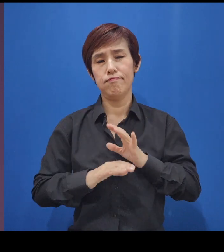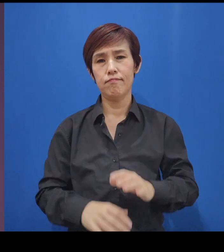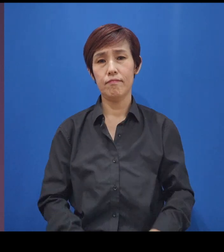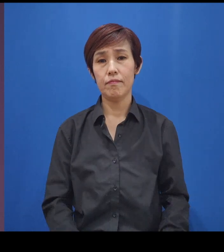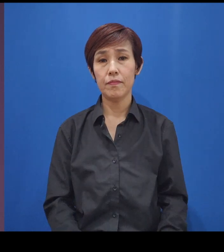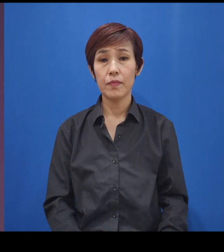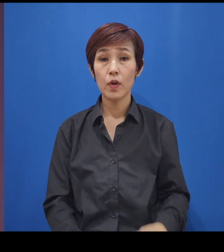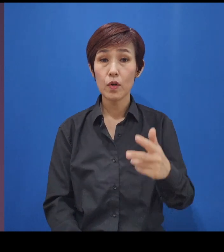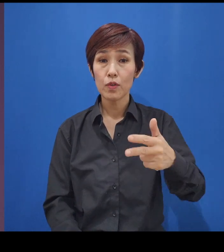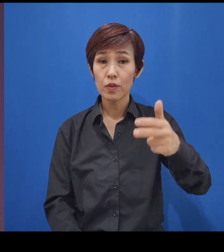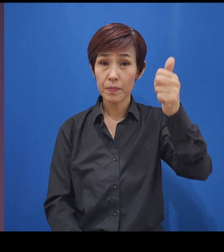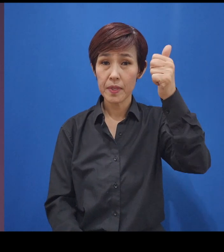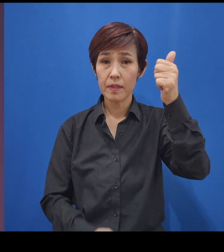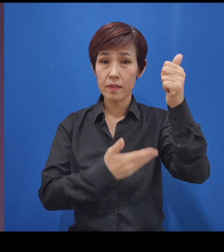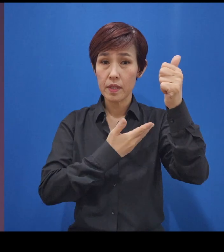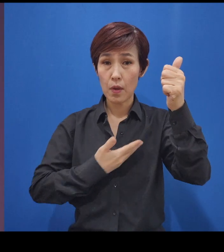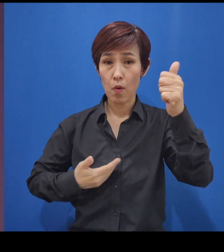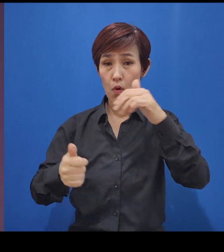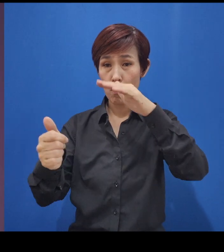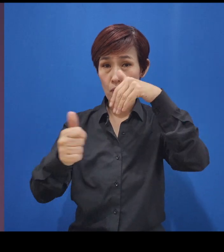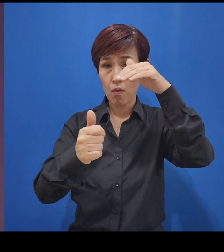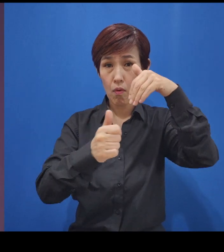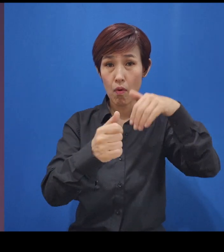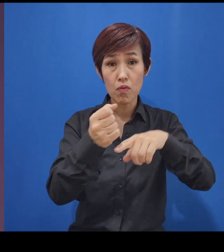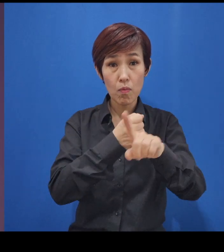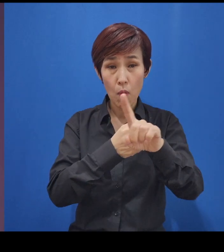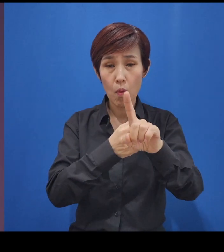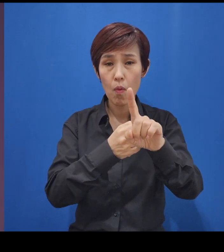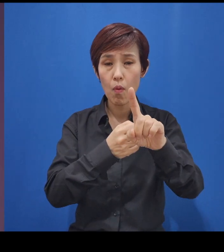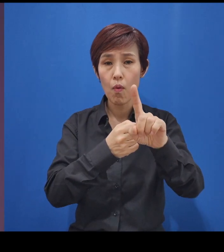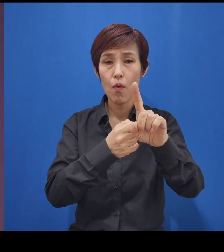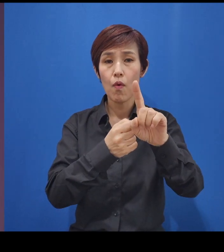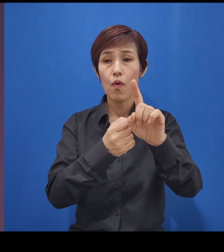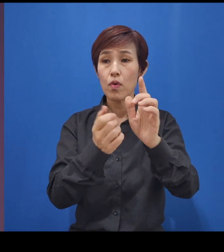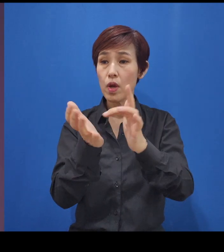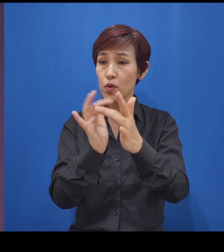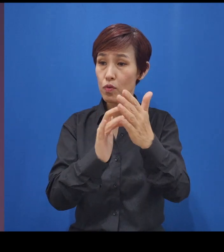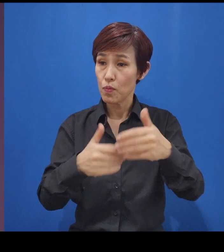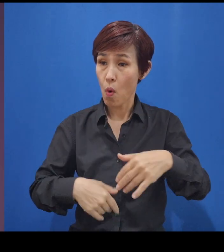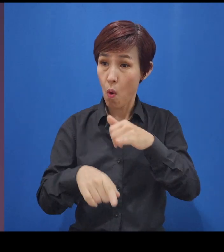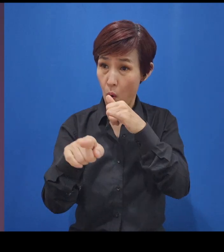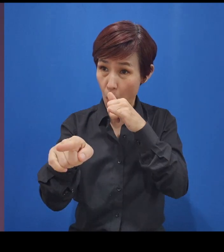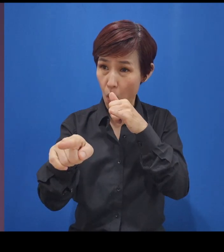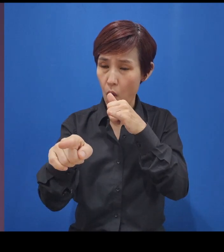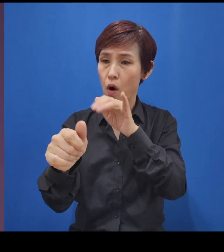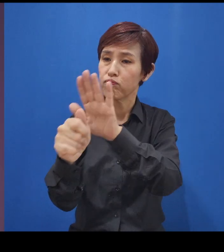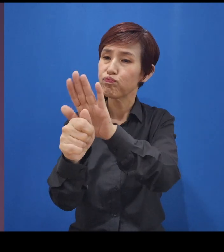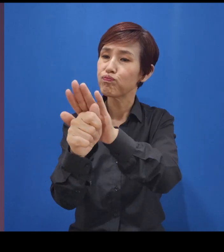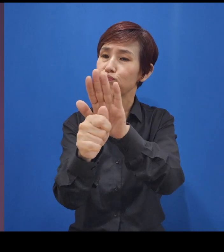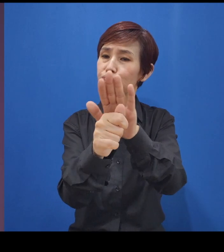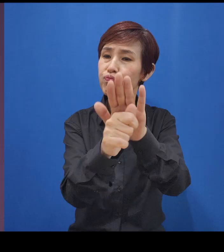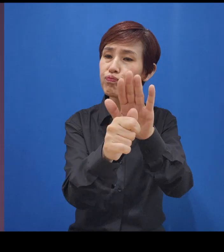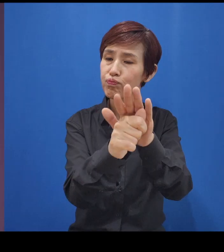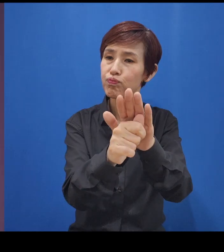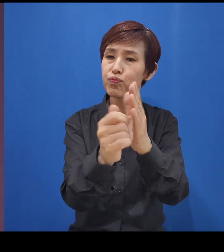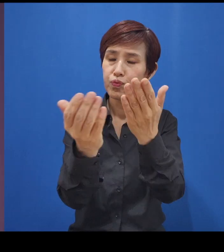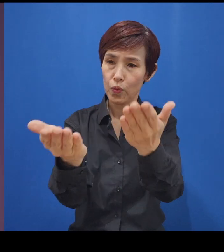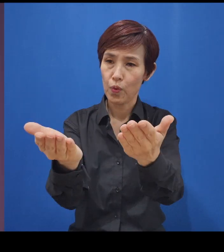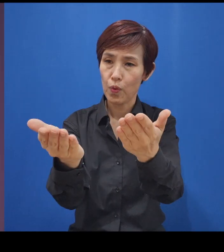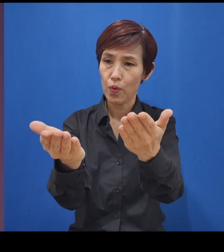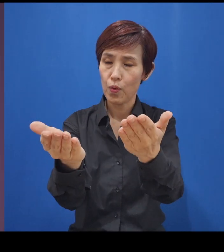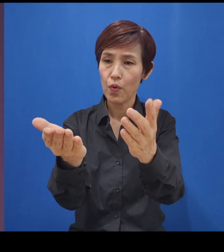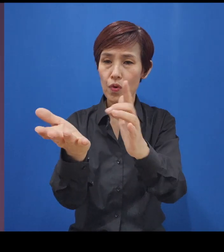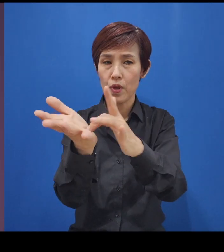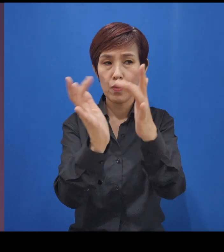주님이 사도들을 부르신 이유는 예수님이 필요한 분들에게 길잡이가 되어 주어서